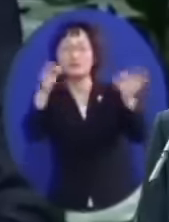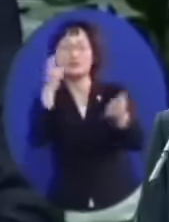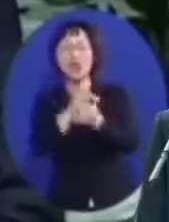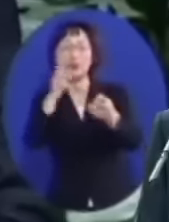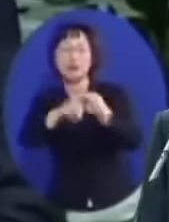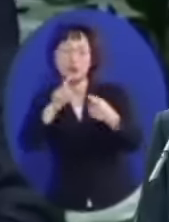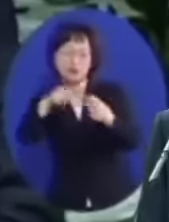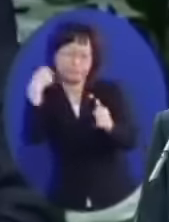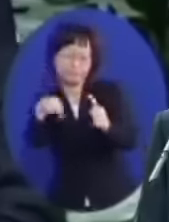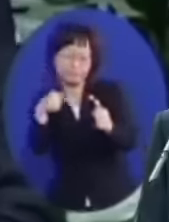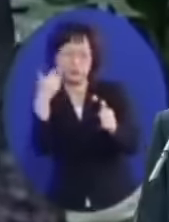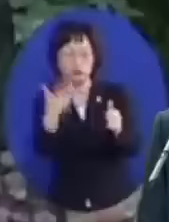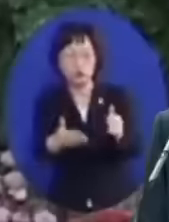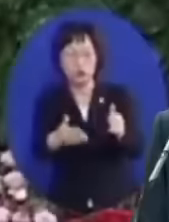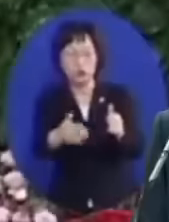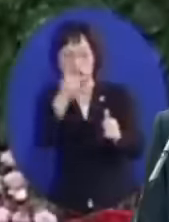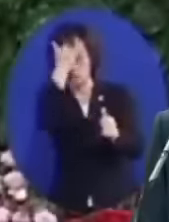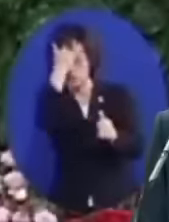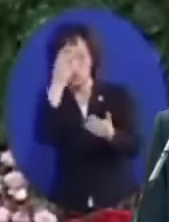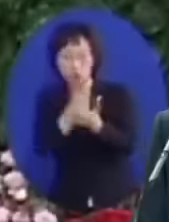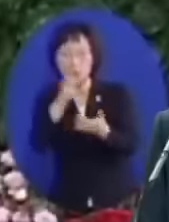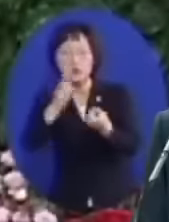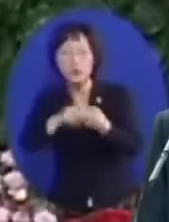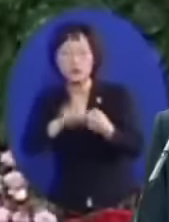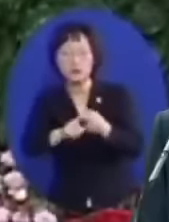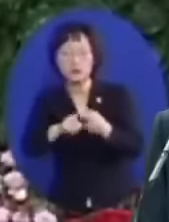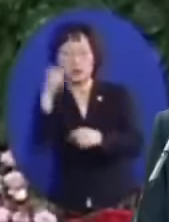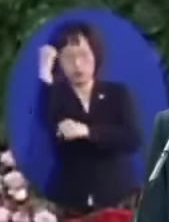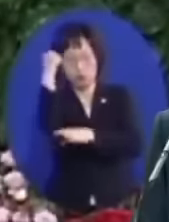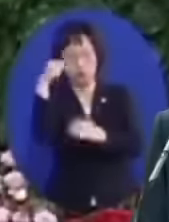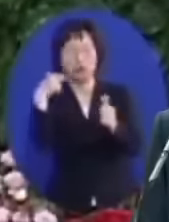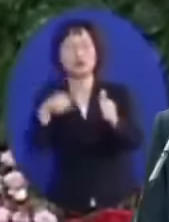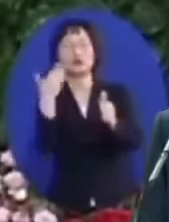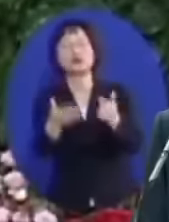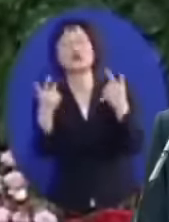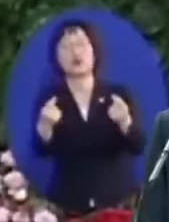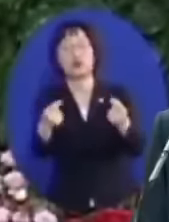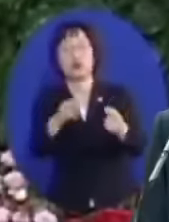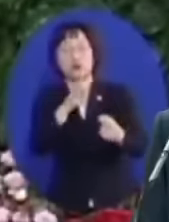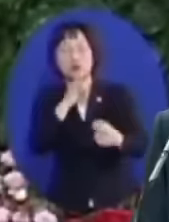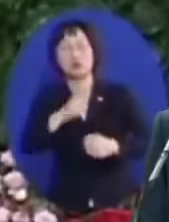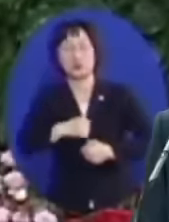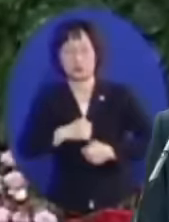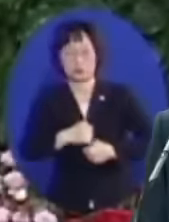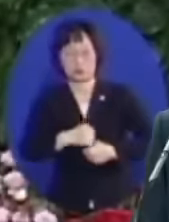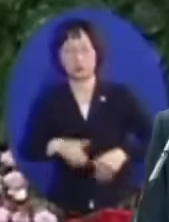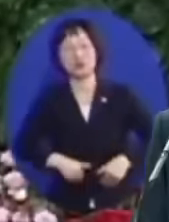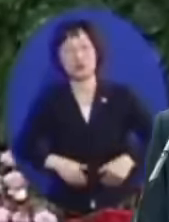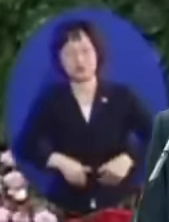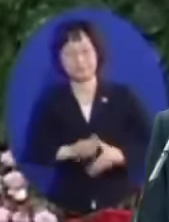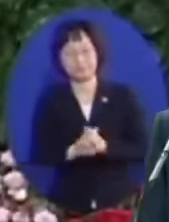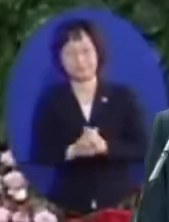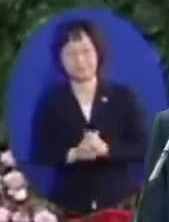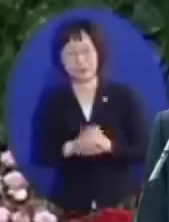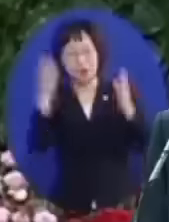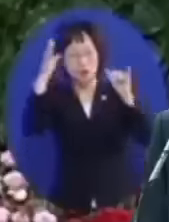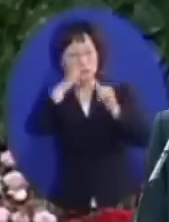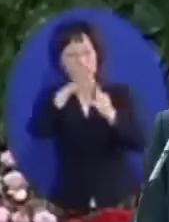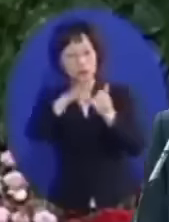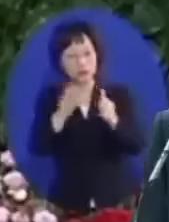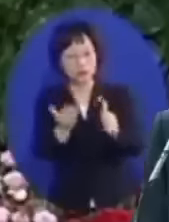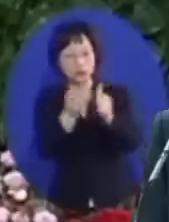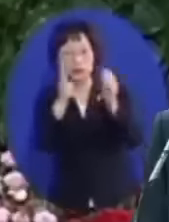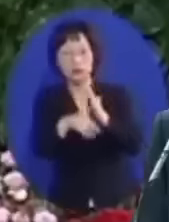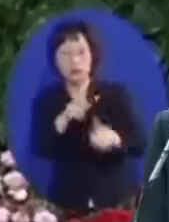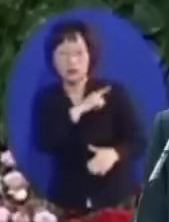가르쳐주는 것은 윤리와 도덕의 규준을 가르쳐주는 것으로 정말 필요한 것입니다. 어린아이를 키울 때 가장